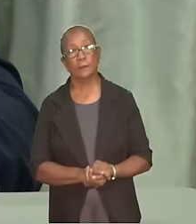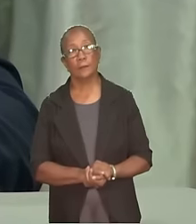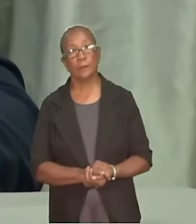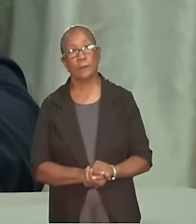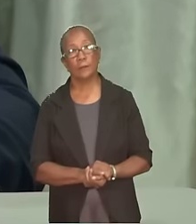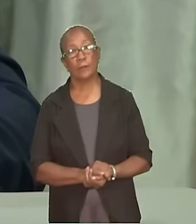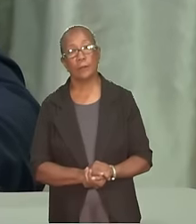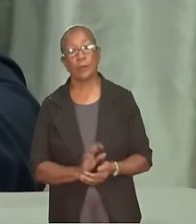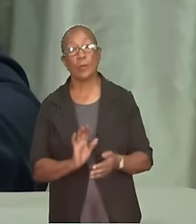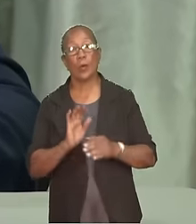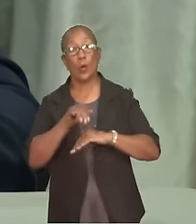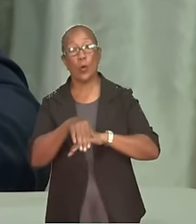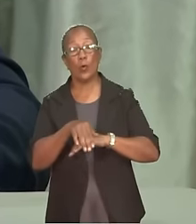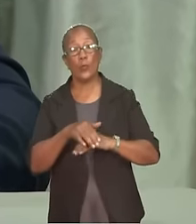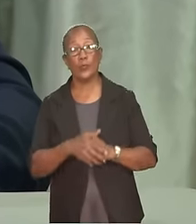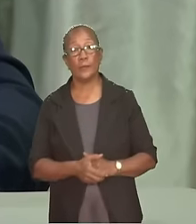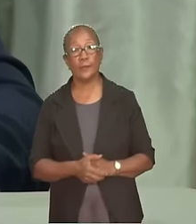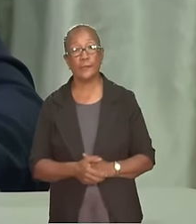Voor wat betreft